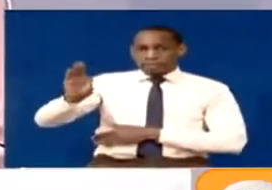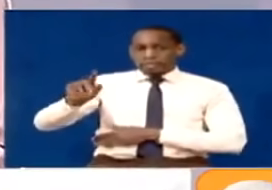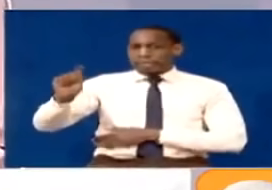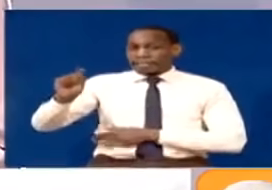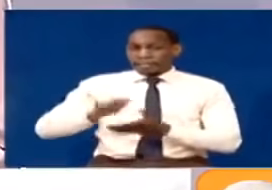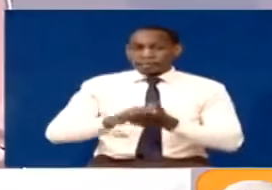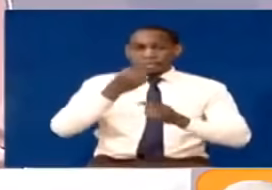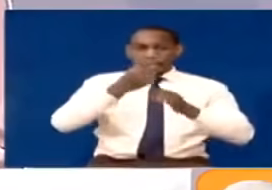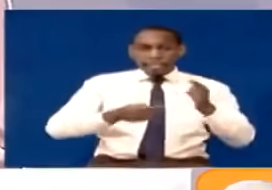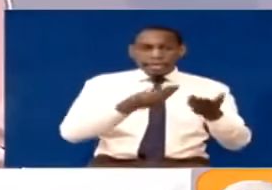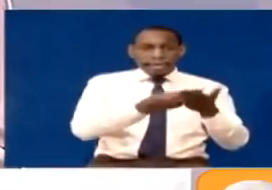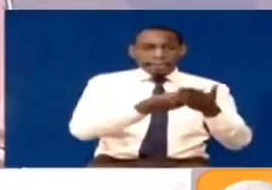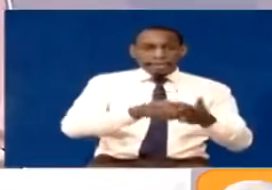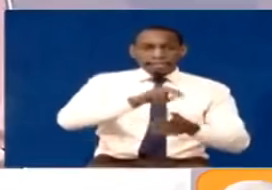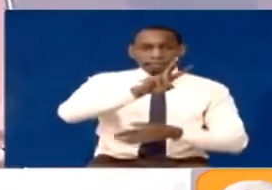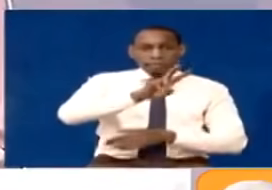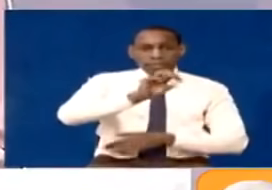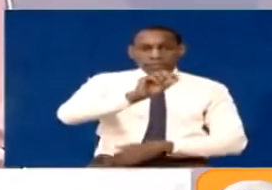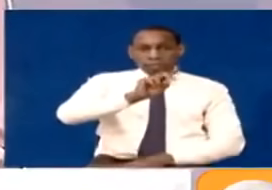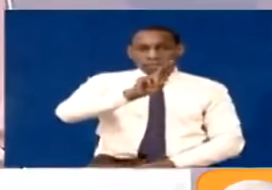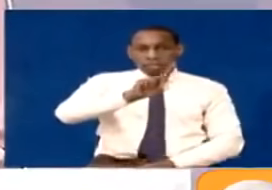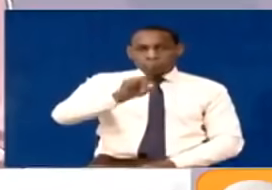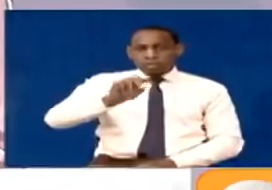3.03 kwa mwaka kifedha wa mwaka